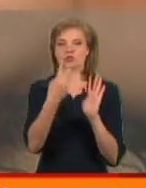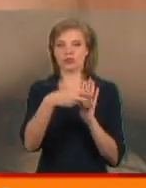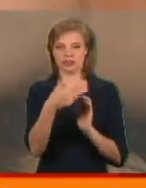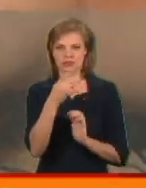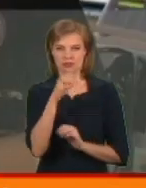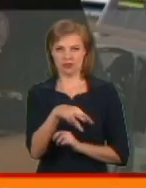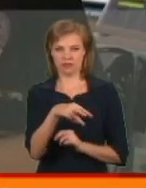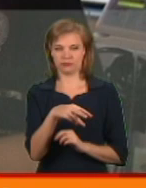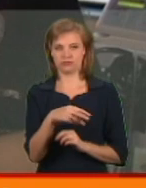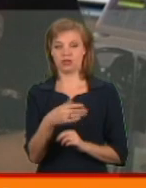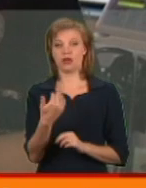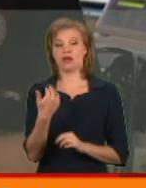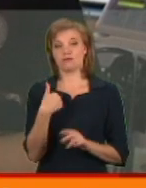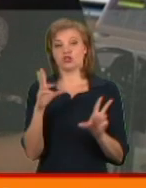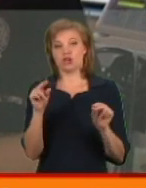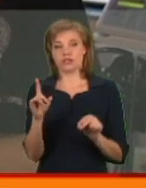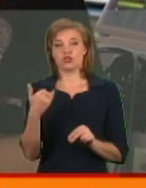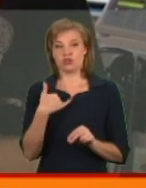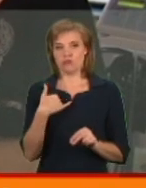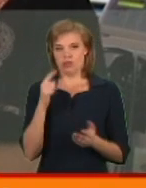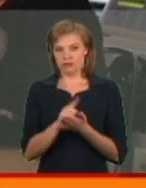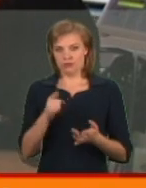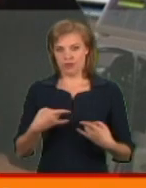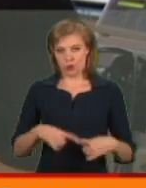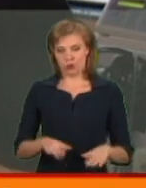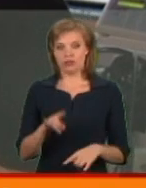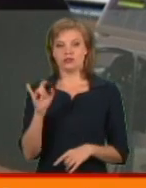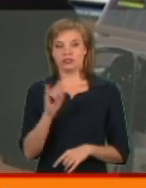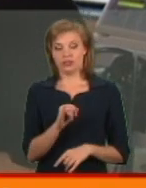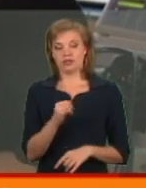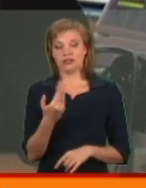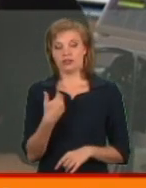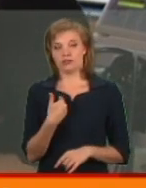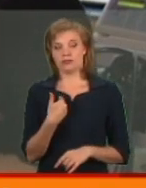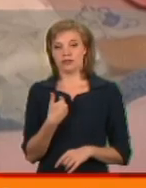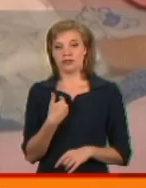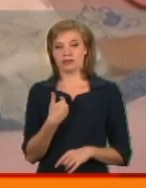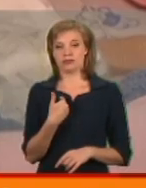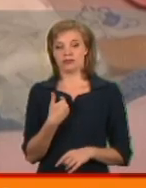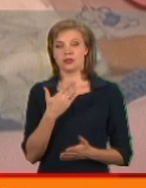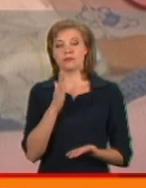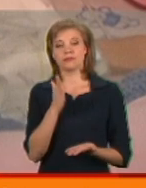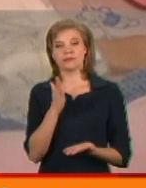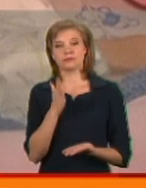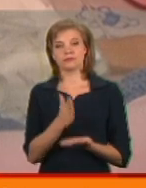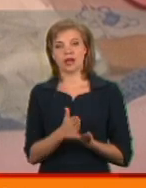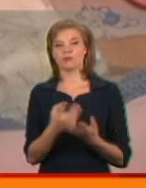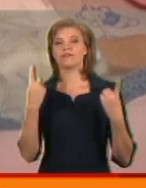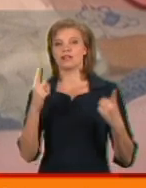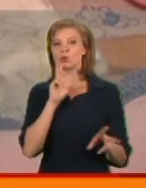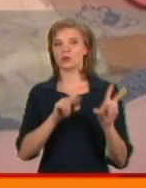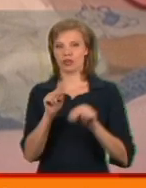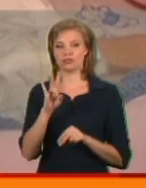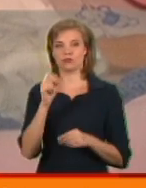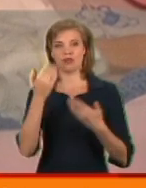грам. Ми щасливі, що ми народилися, і ми маємо велику надію